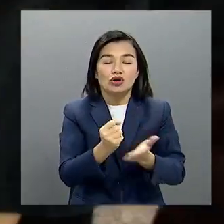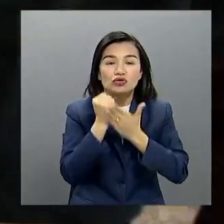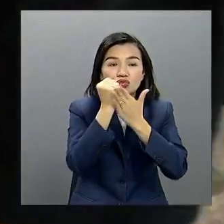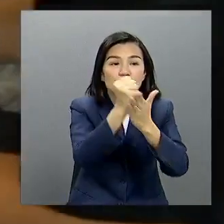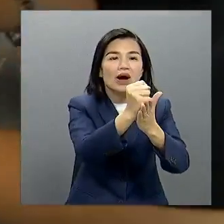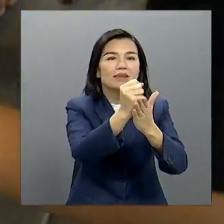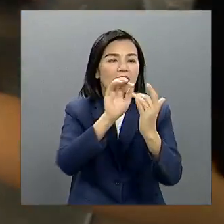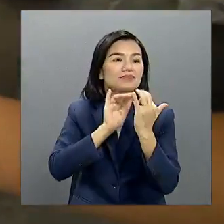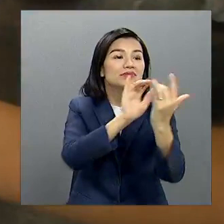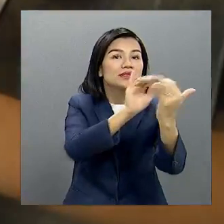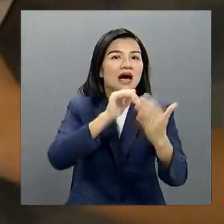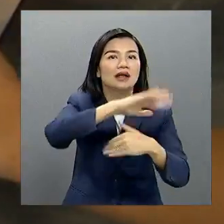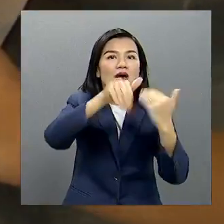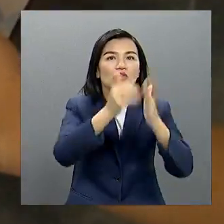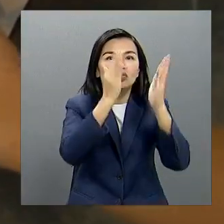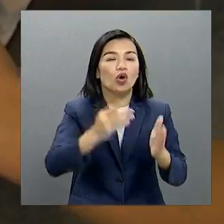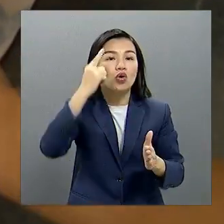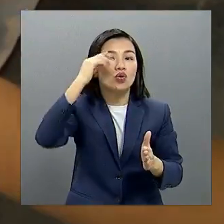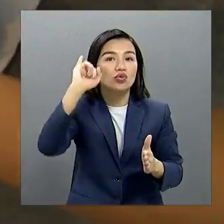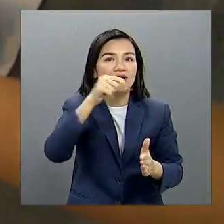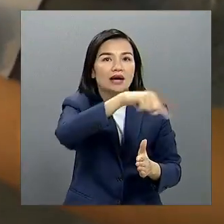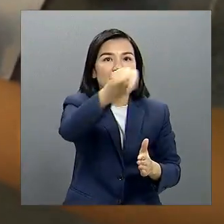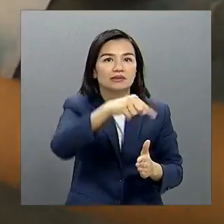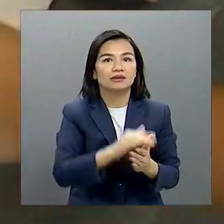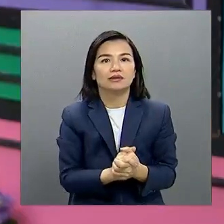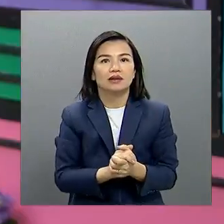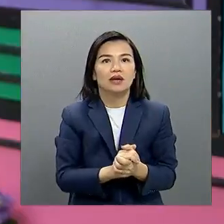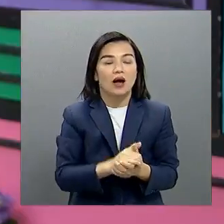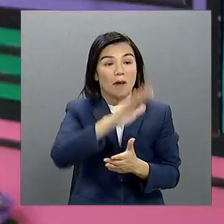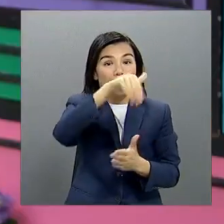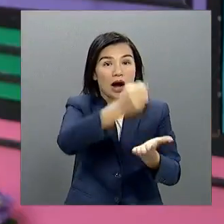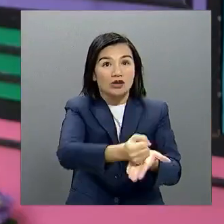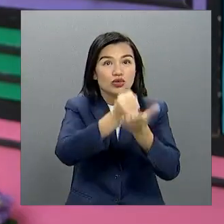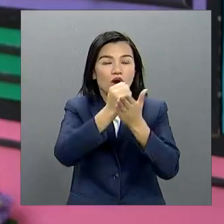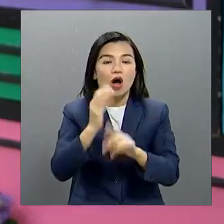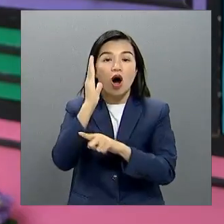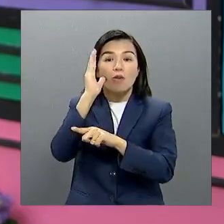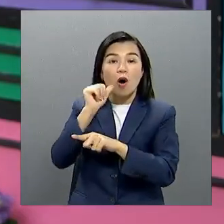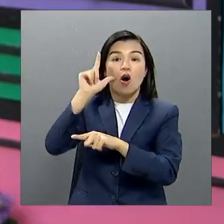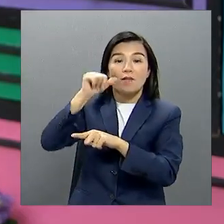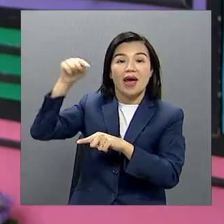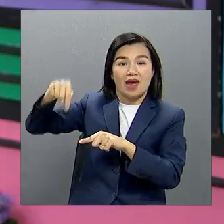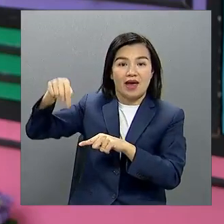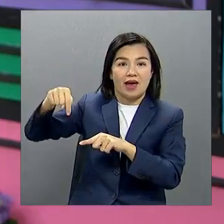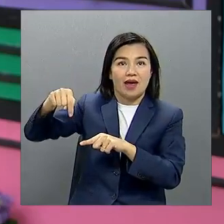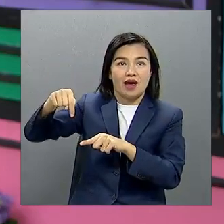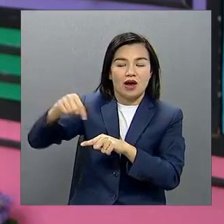ที่รู้จักแล้วก็ทำยังไงให้มันไม่ใช่แค่เพียงให้พ่อหรือแม่หรือน้องสาวอ่ะมีงานท